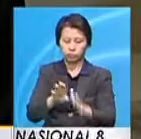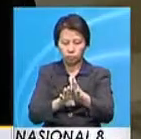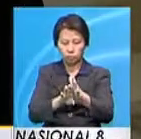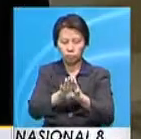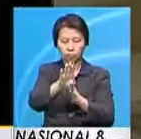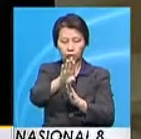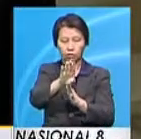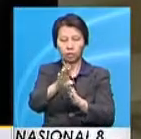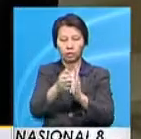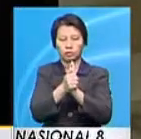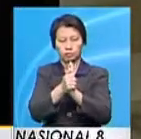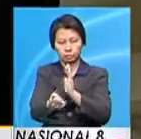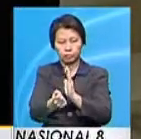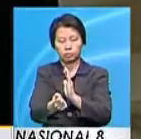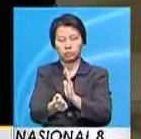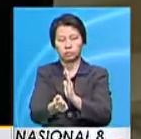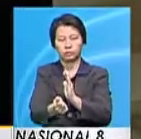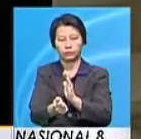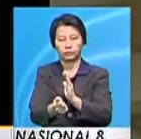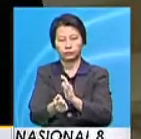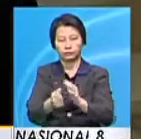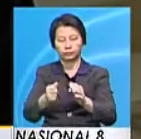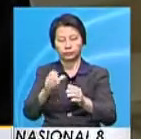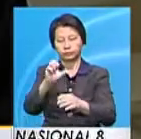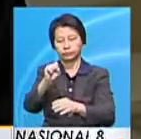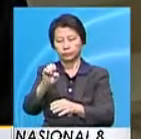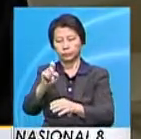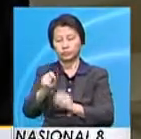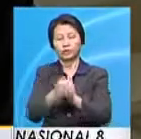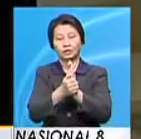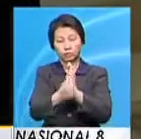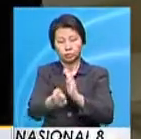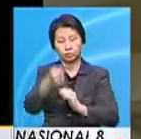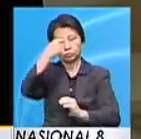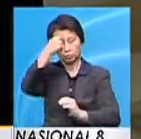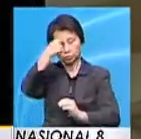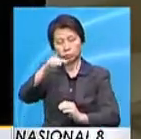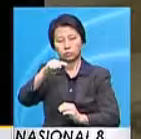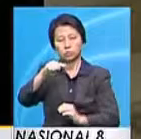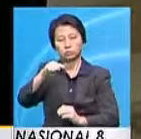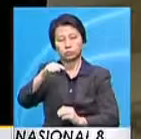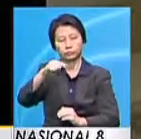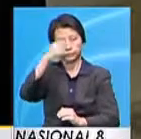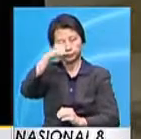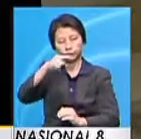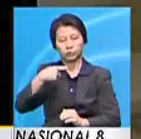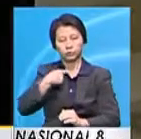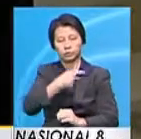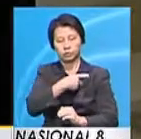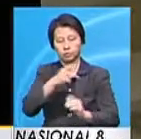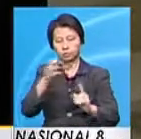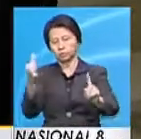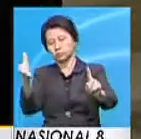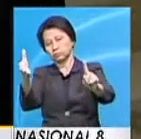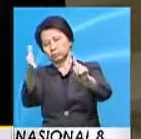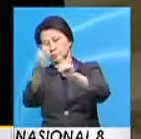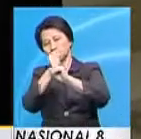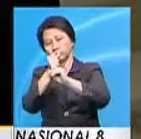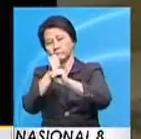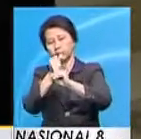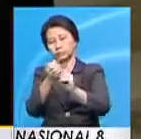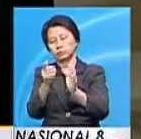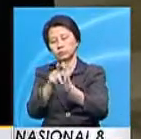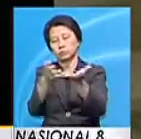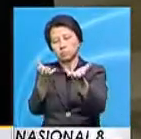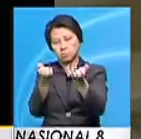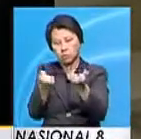membangunkan skills, sets of skills yang perlu untuk kita mencapai